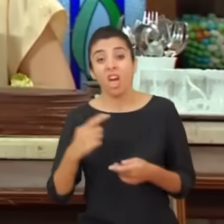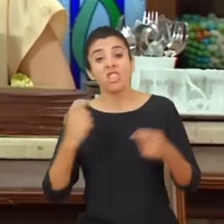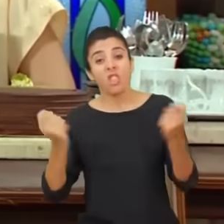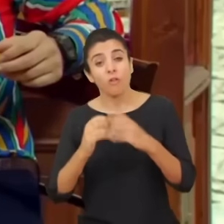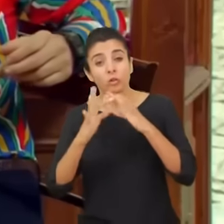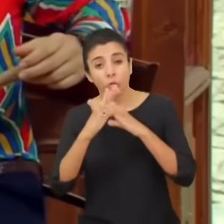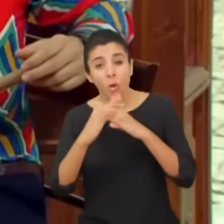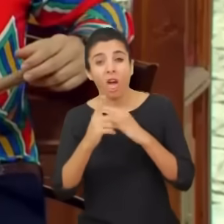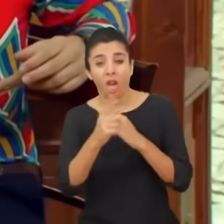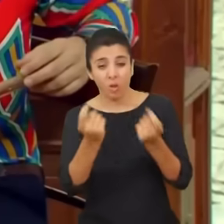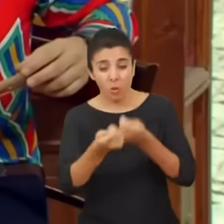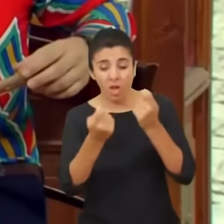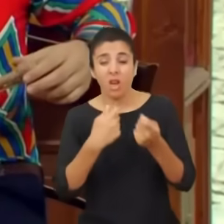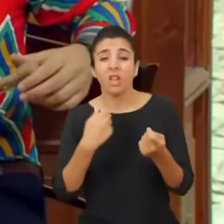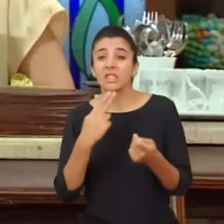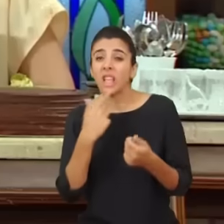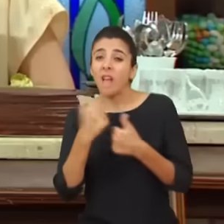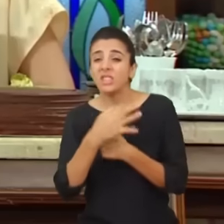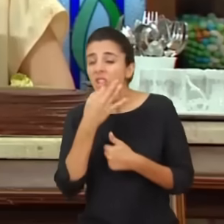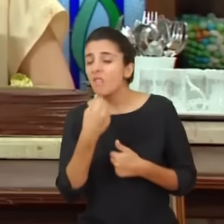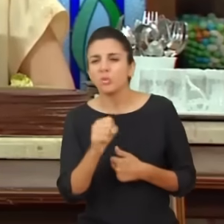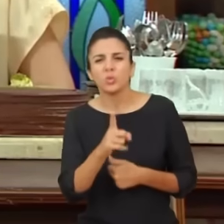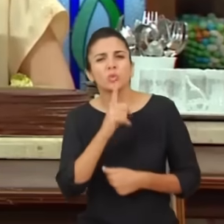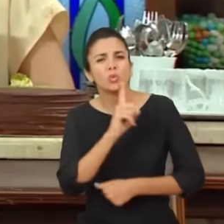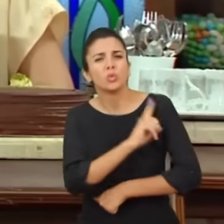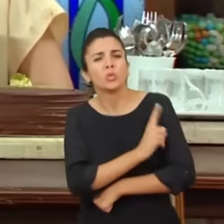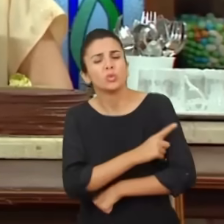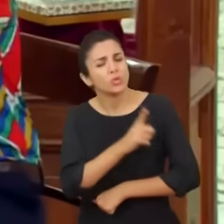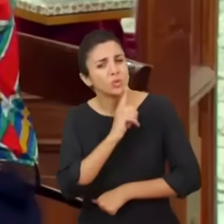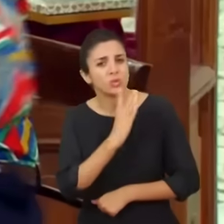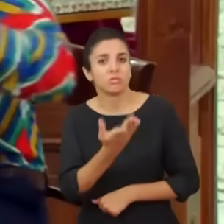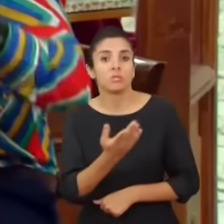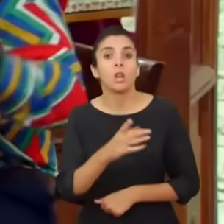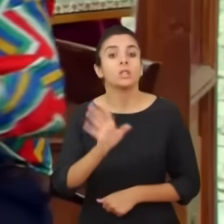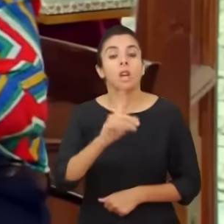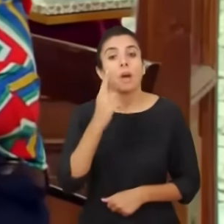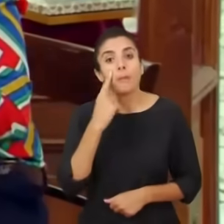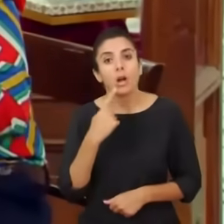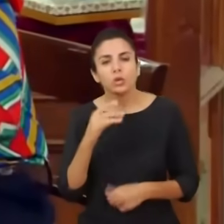zurnacıya. Allah Allah, Allah Allah. Sen sus güçlü. Şişt, Çatatoy,